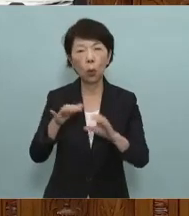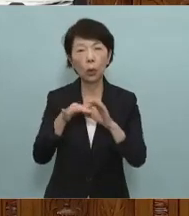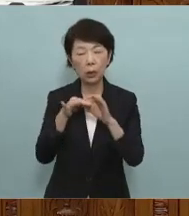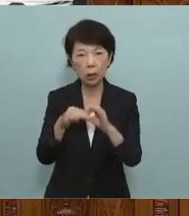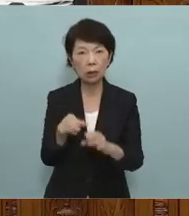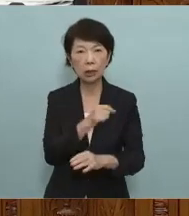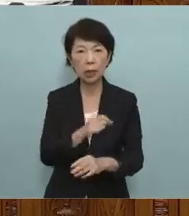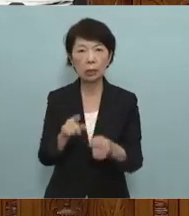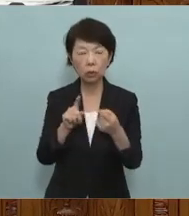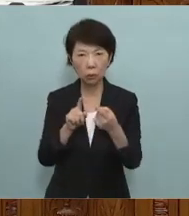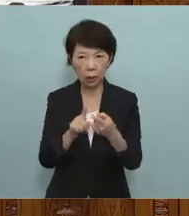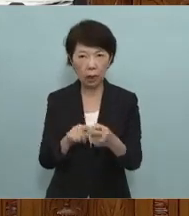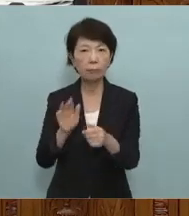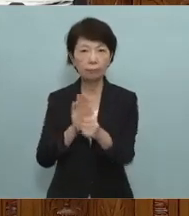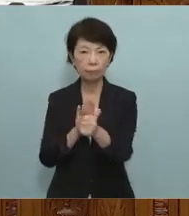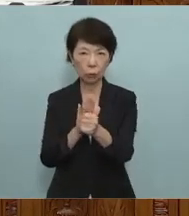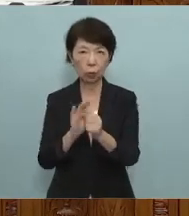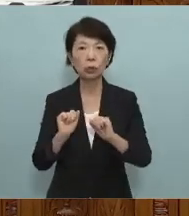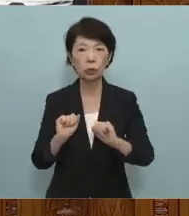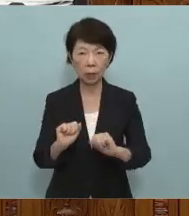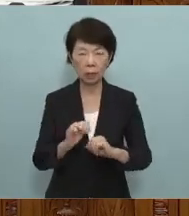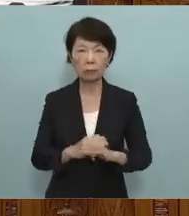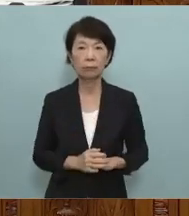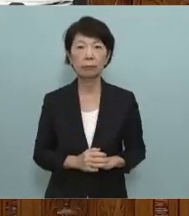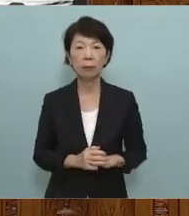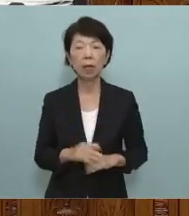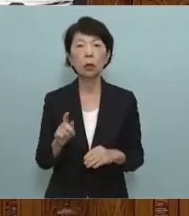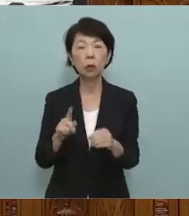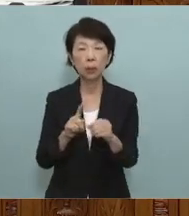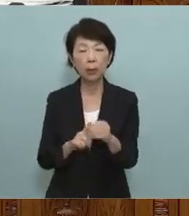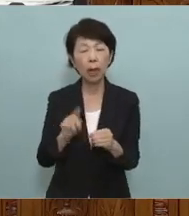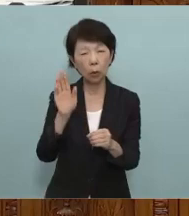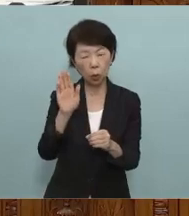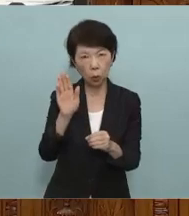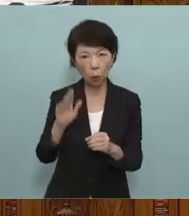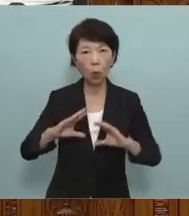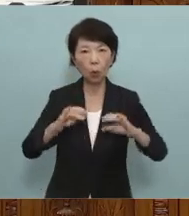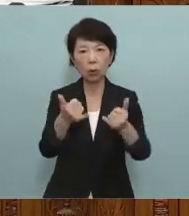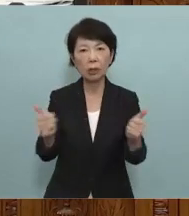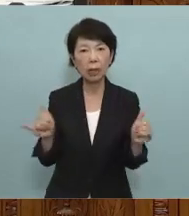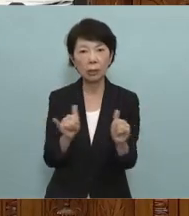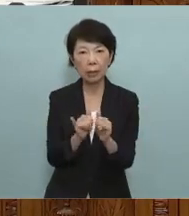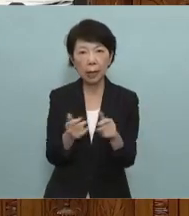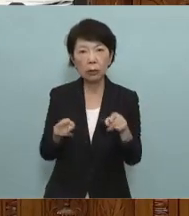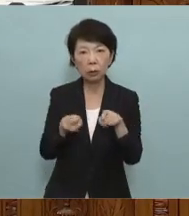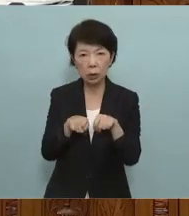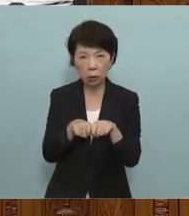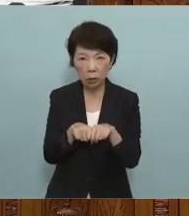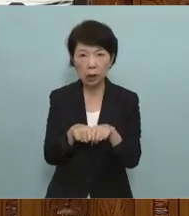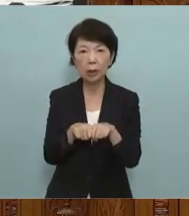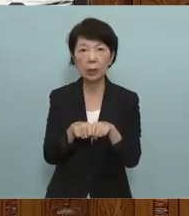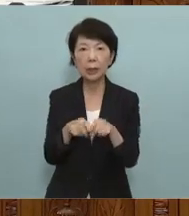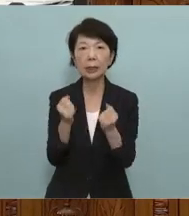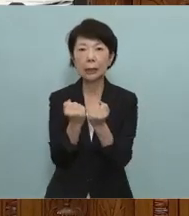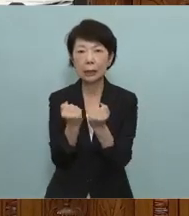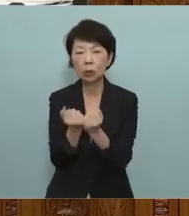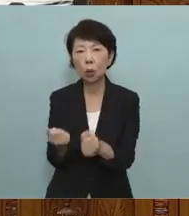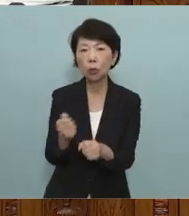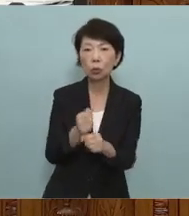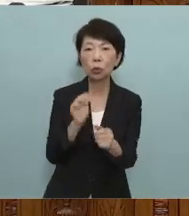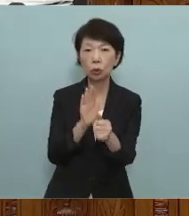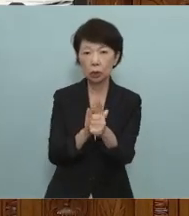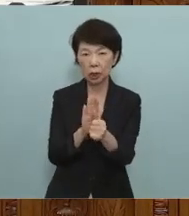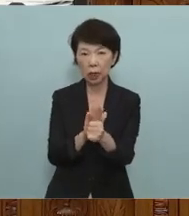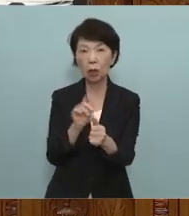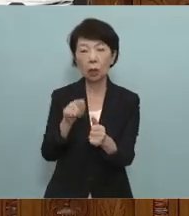積極的に後押ししてまいります。このため、今後とも国際社会と連携しつつ、 人道及び復旧支援におい